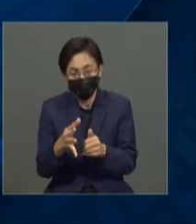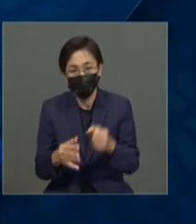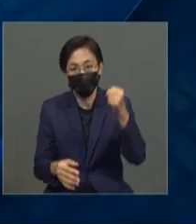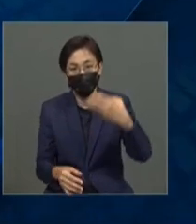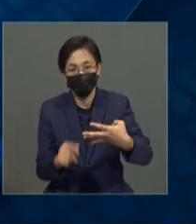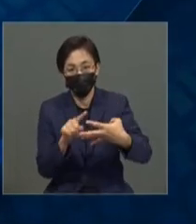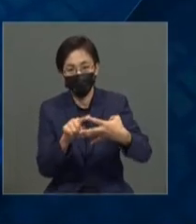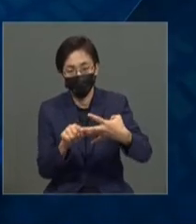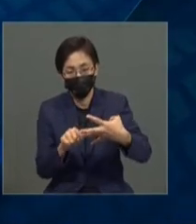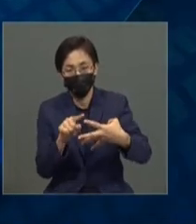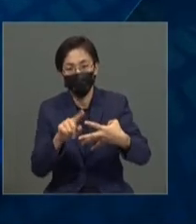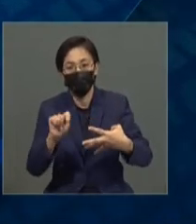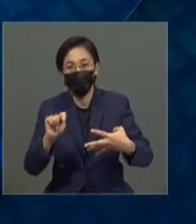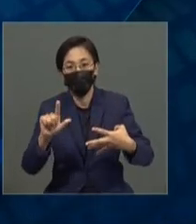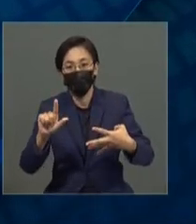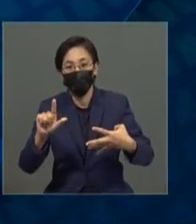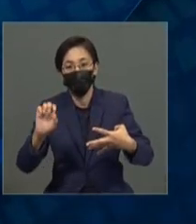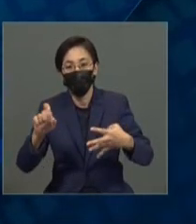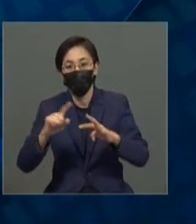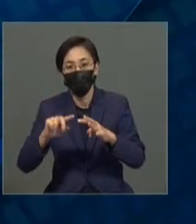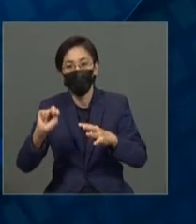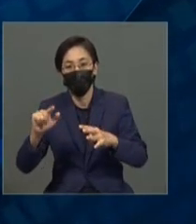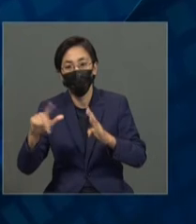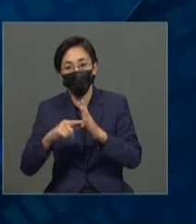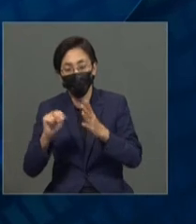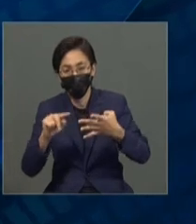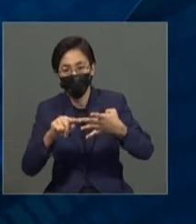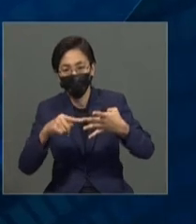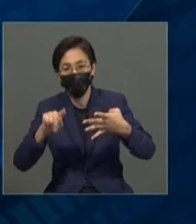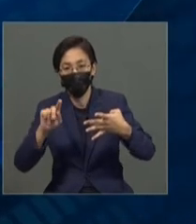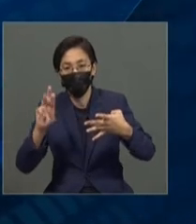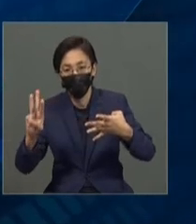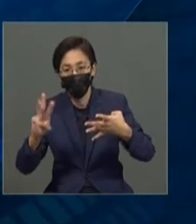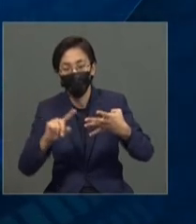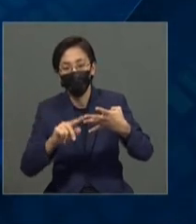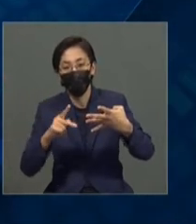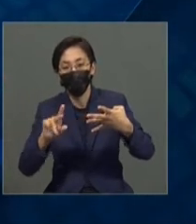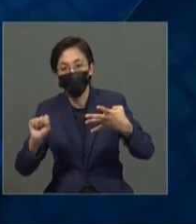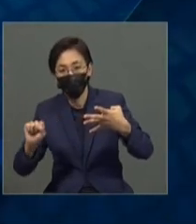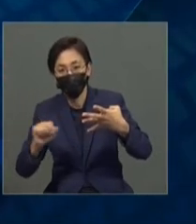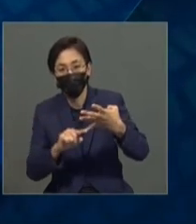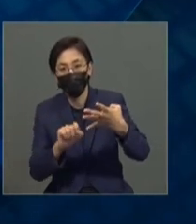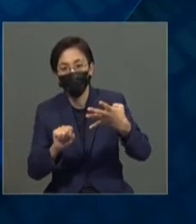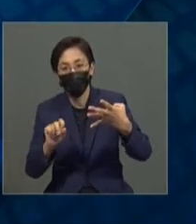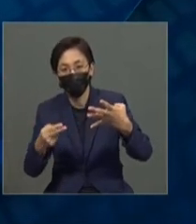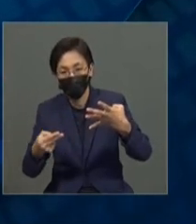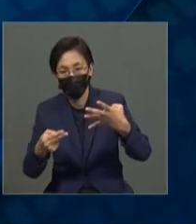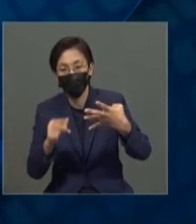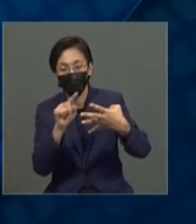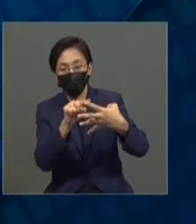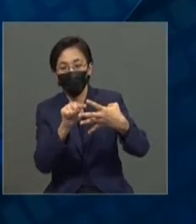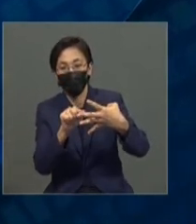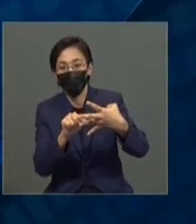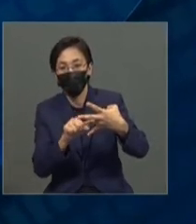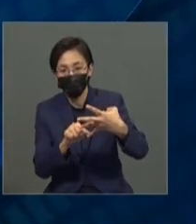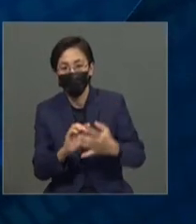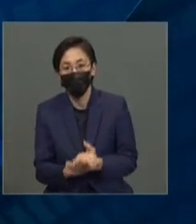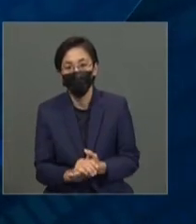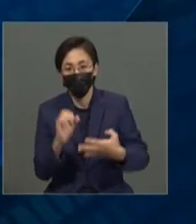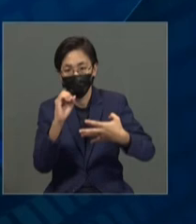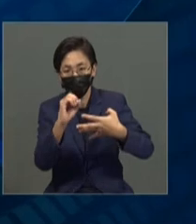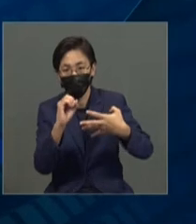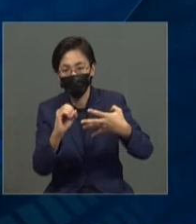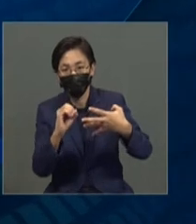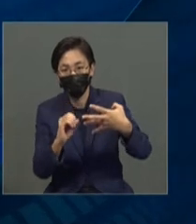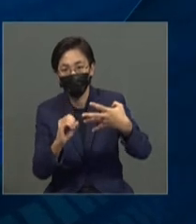ตก็คือตลิ่งชันประเวศคลองสารและสวนหลวงตอนนี้การรายงานผู้ติดเชื้อที่เห็นเป็นเลข0ไ